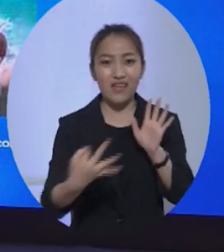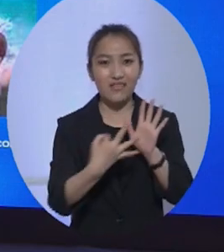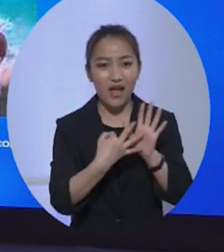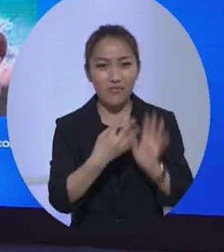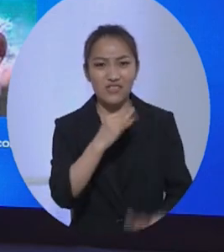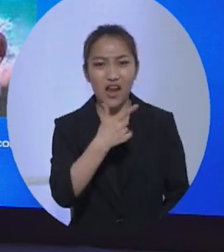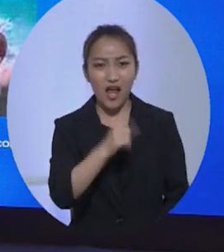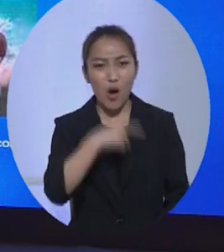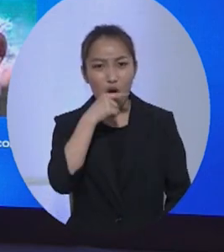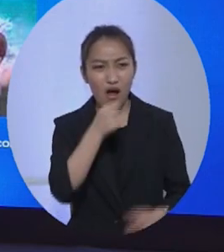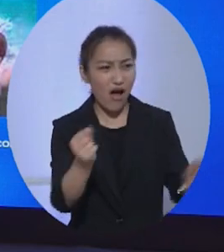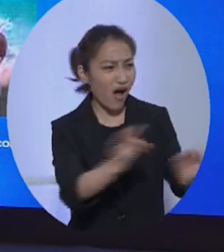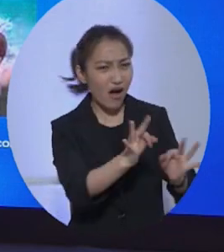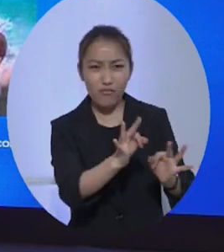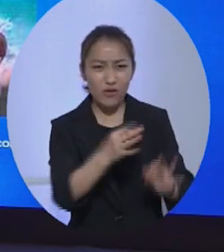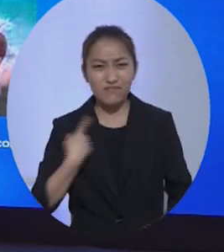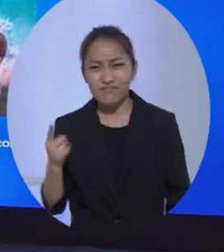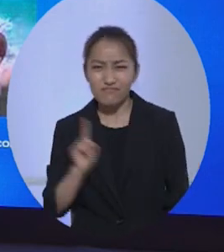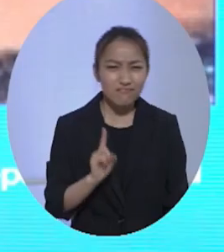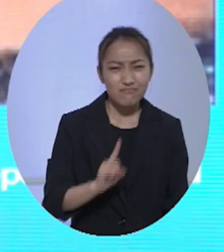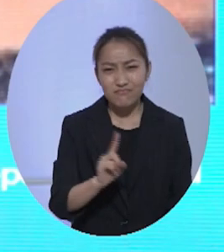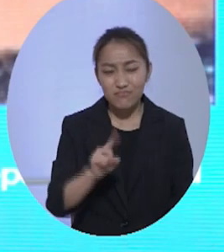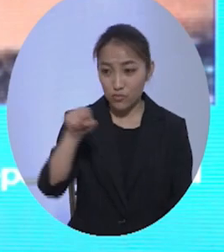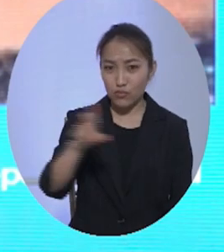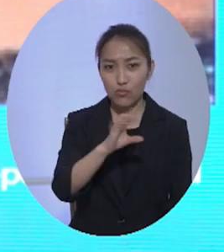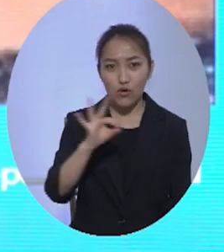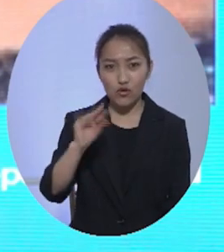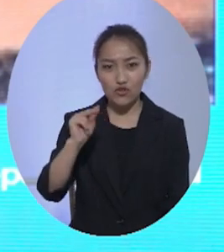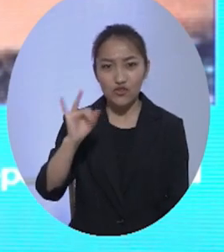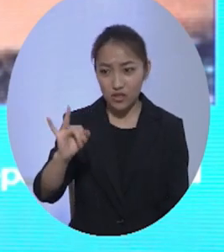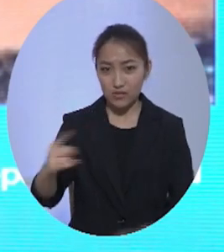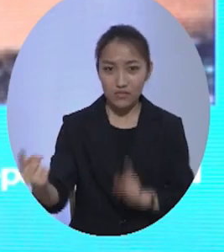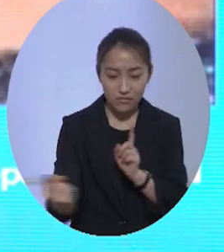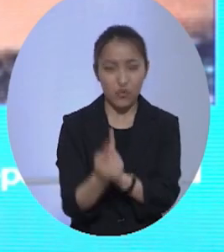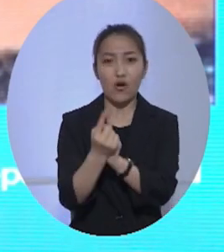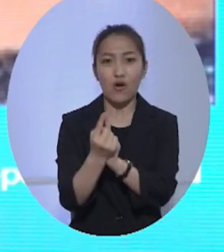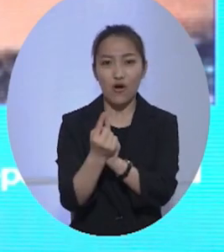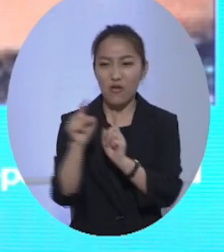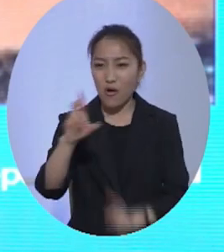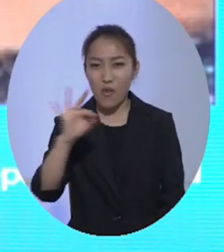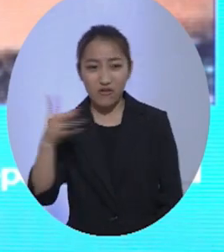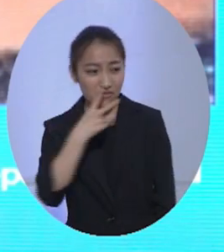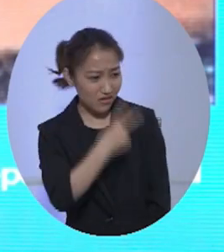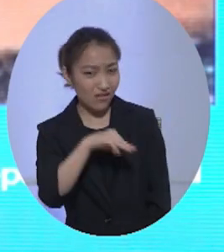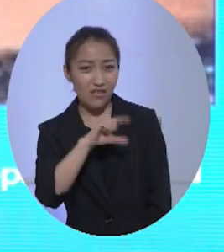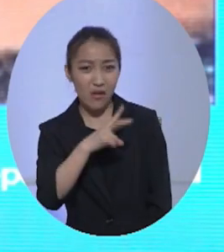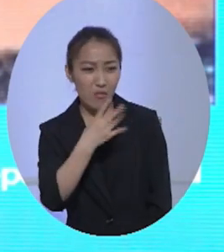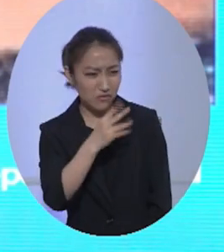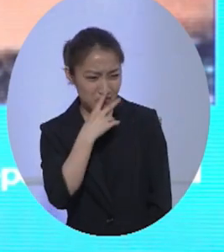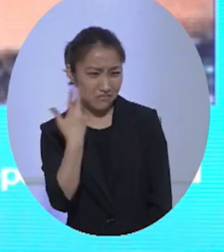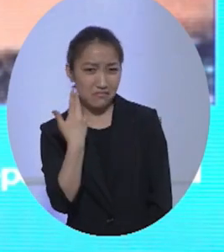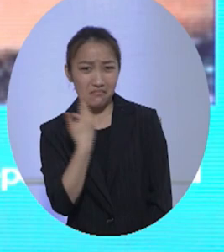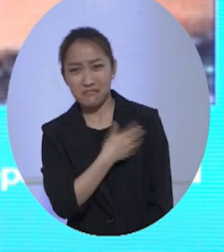шаргалтчаад ингээд одоо явж яхад буурчтай таардаг. Тэгээ буурчи хараад Тэмүүжин голж байгаа шүү дээ.